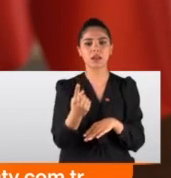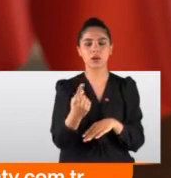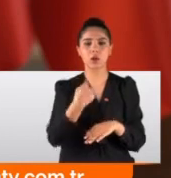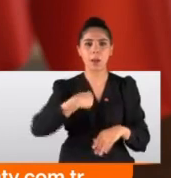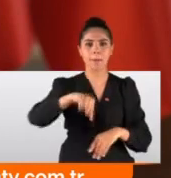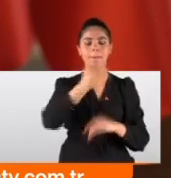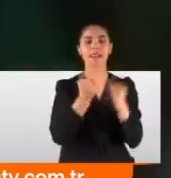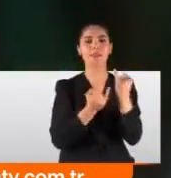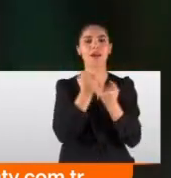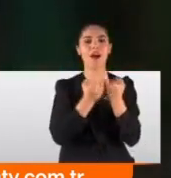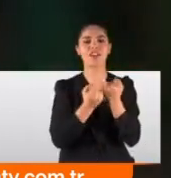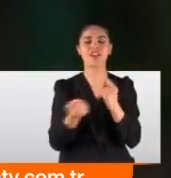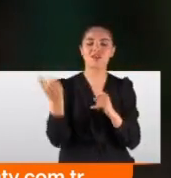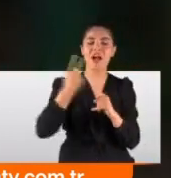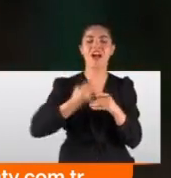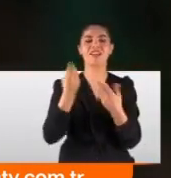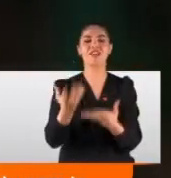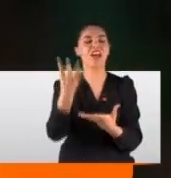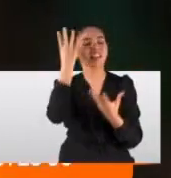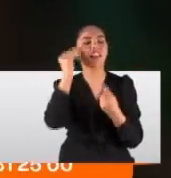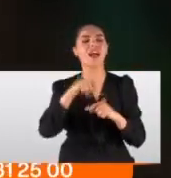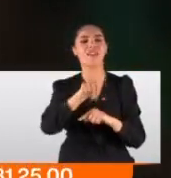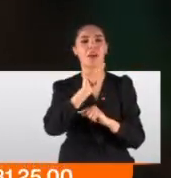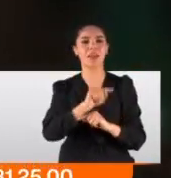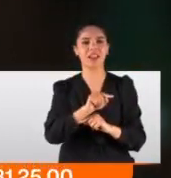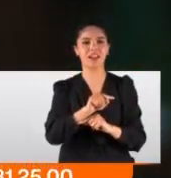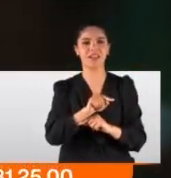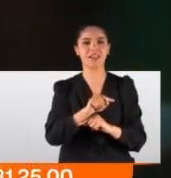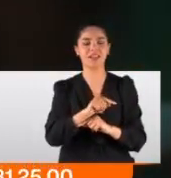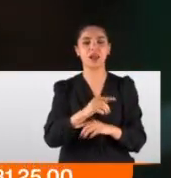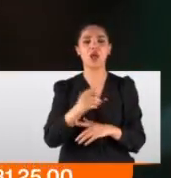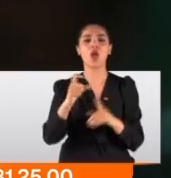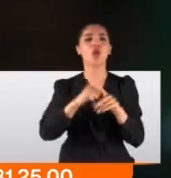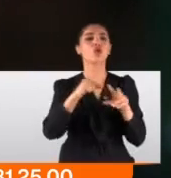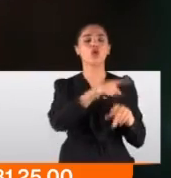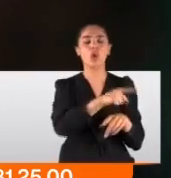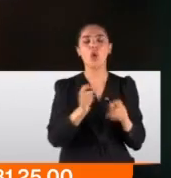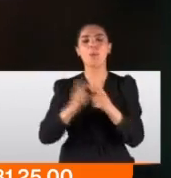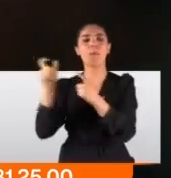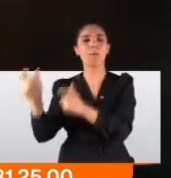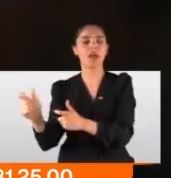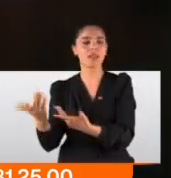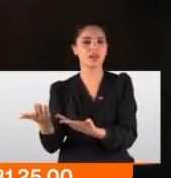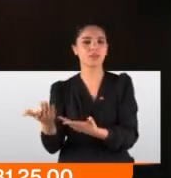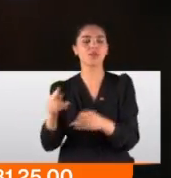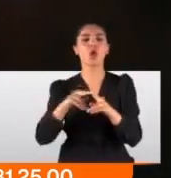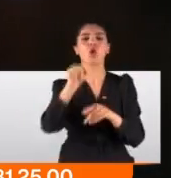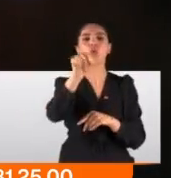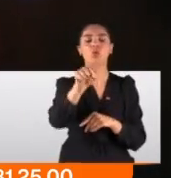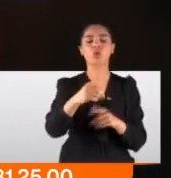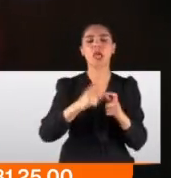aslında kardeşliğimizi pekiştirdiklerini anlayamadılar. Doğudan batıya,